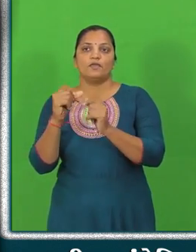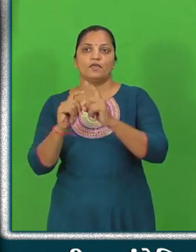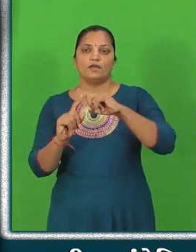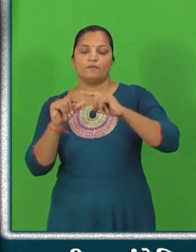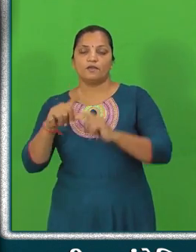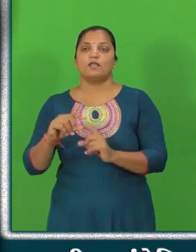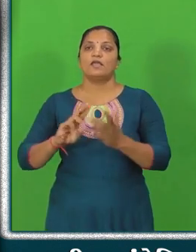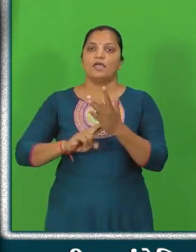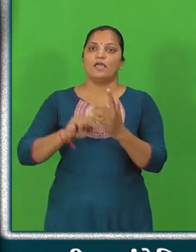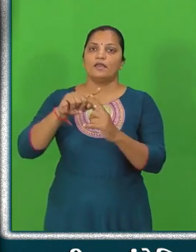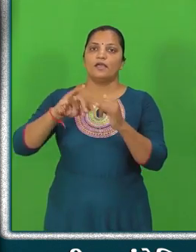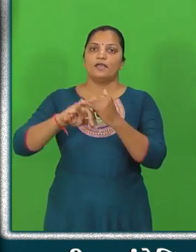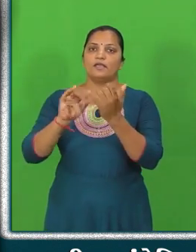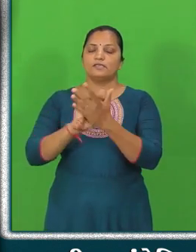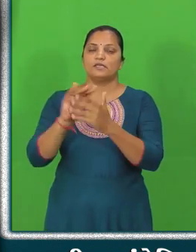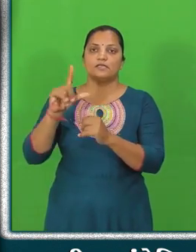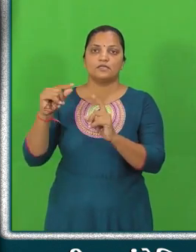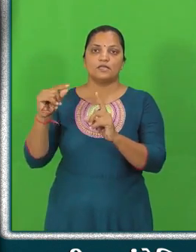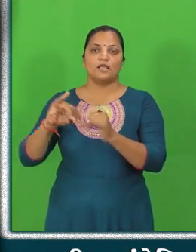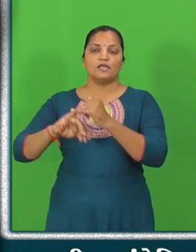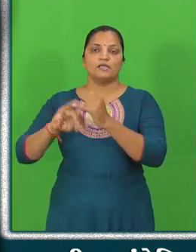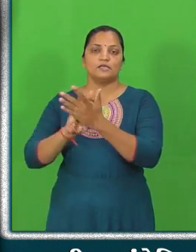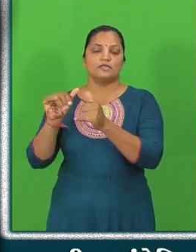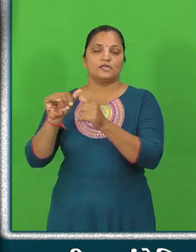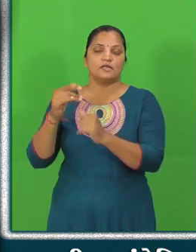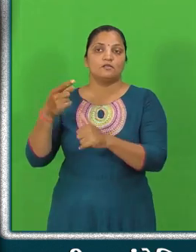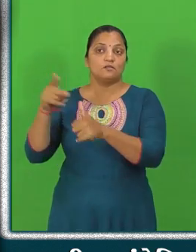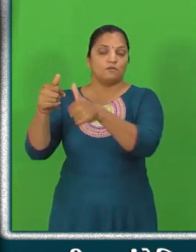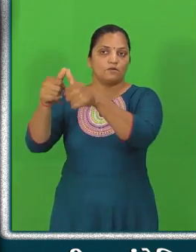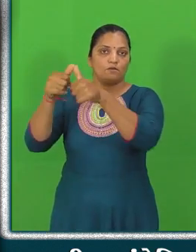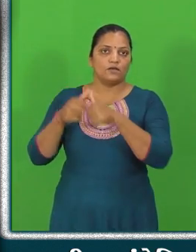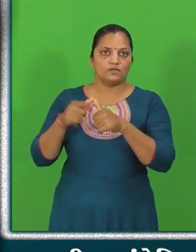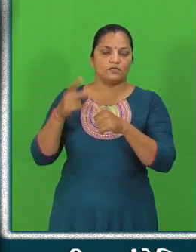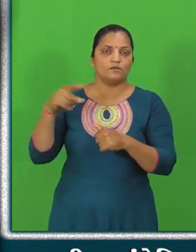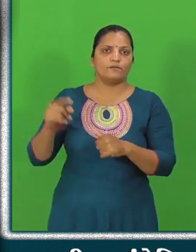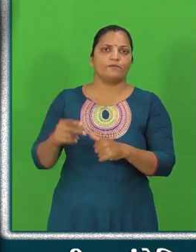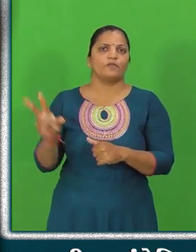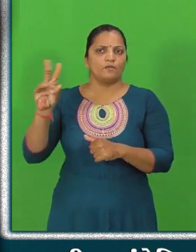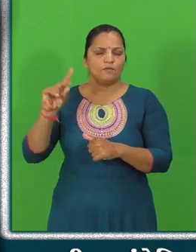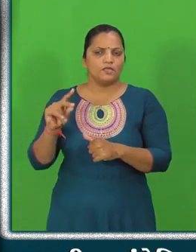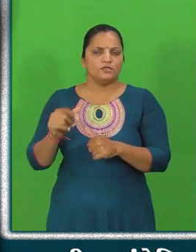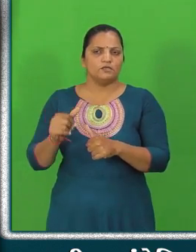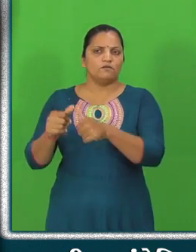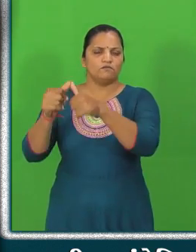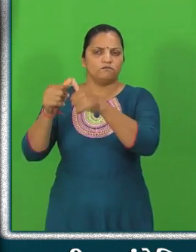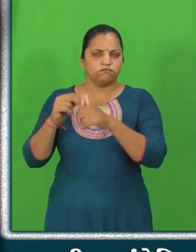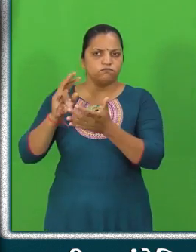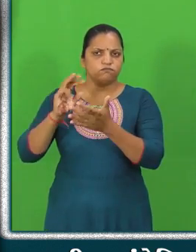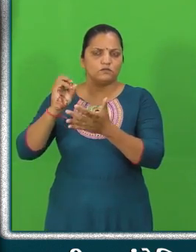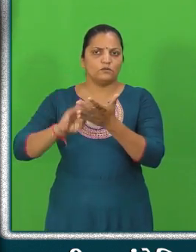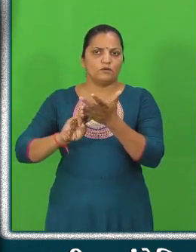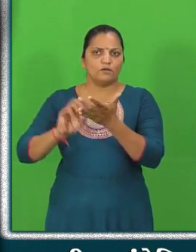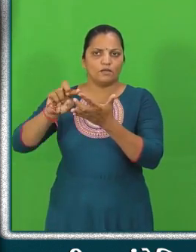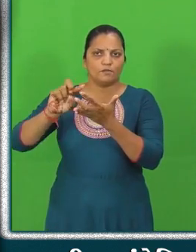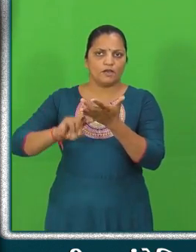નિશિલ શાહ, તમારો જવાબ સાચો છે. યુગ ગઢવી, તમે ફરી પાછું એકની એક કમેન્ટ લખો છો. ઓકે,